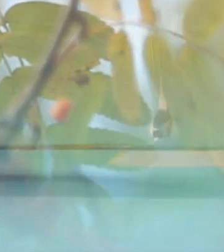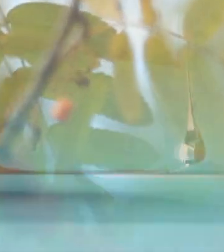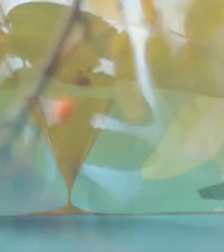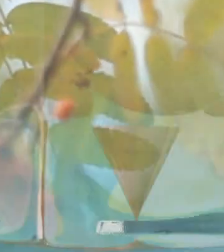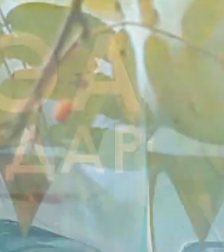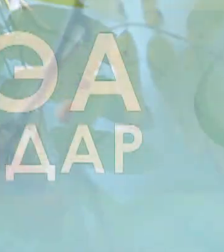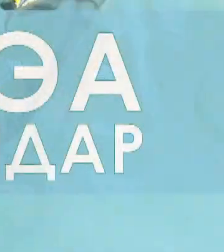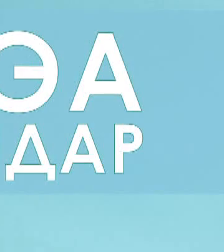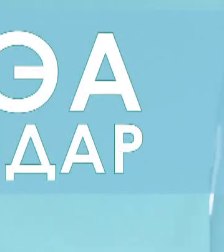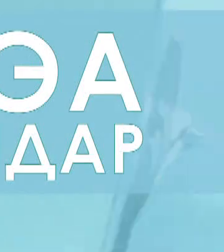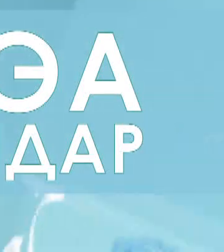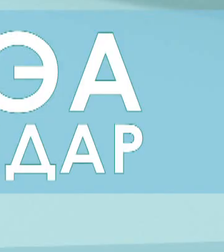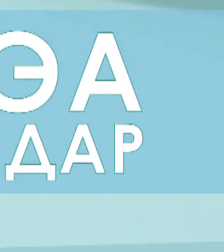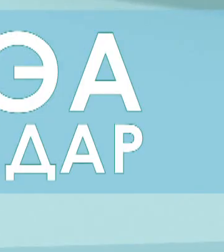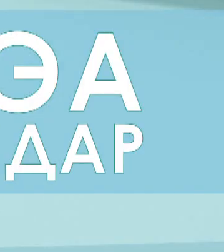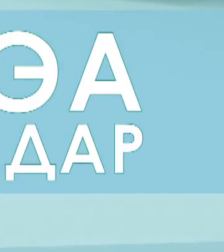цяпла.